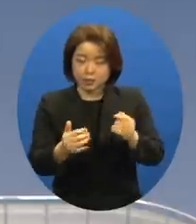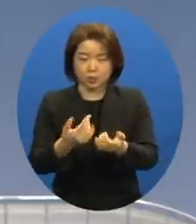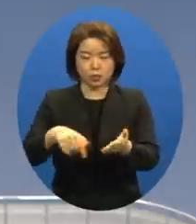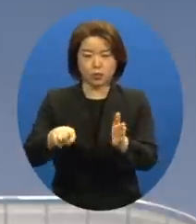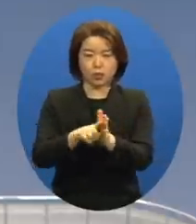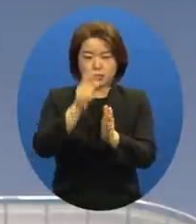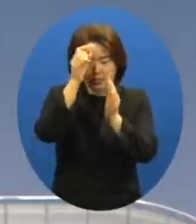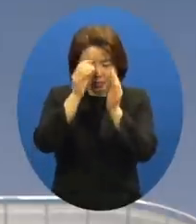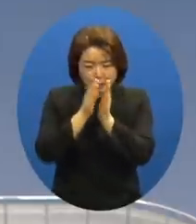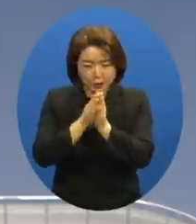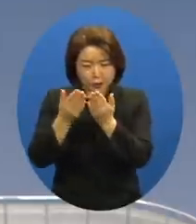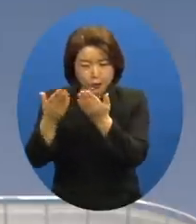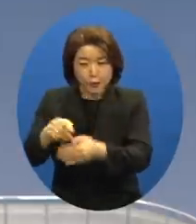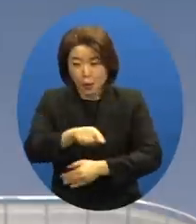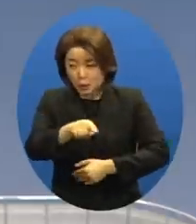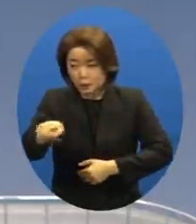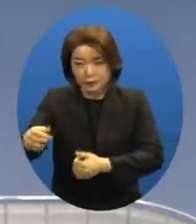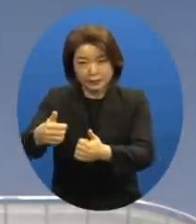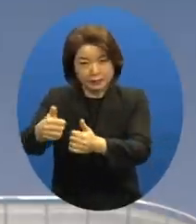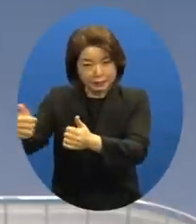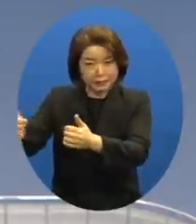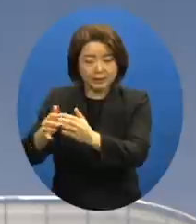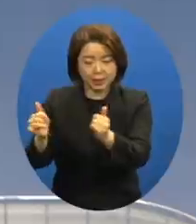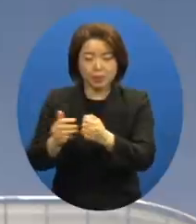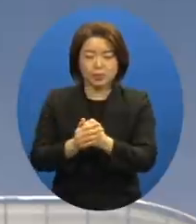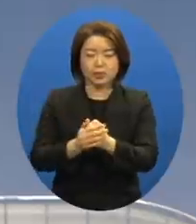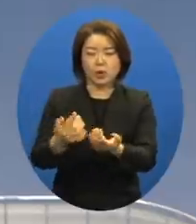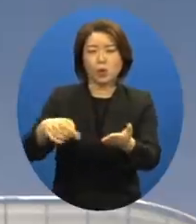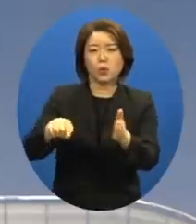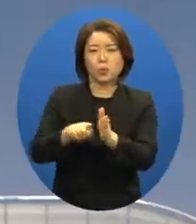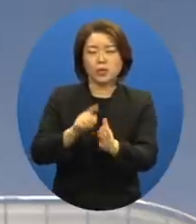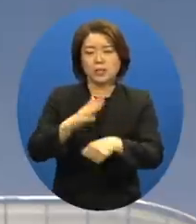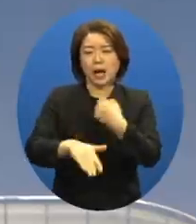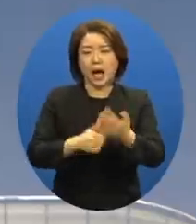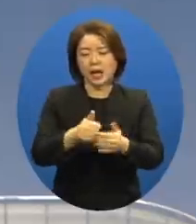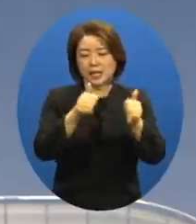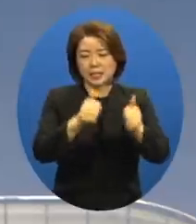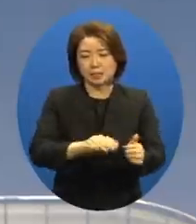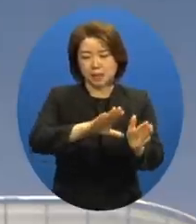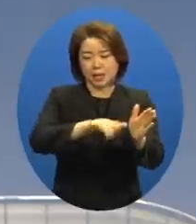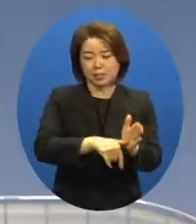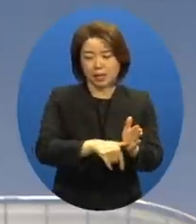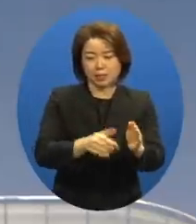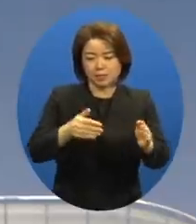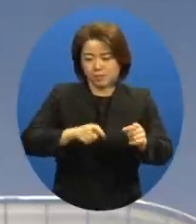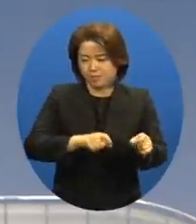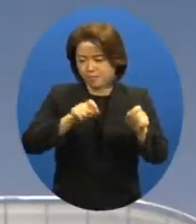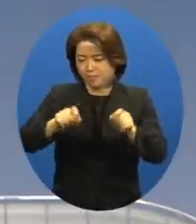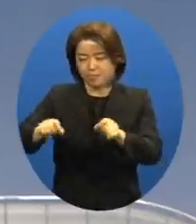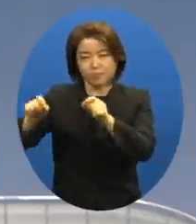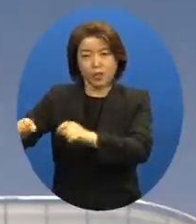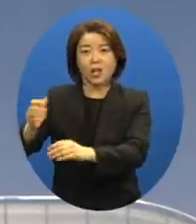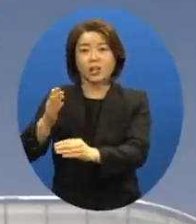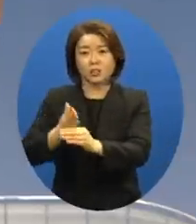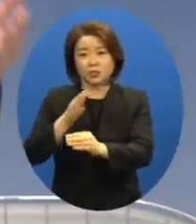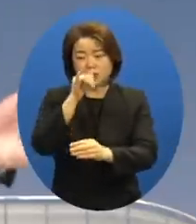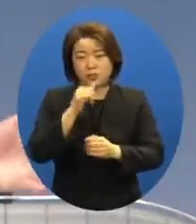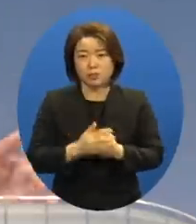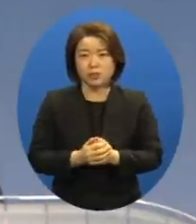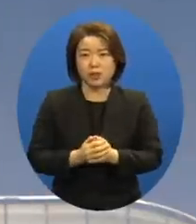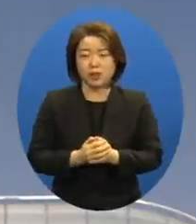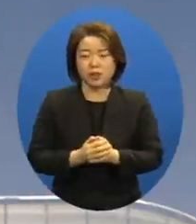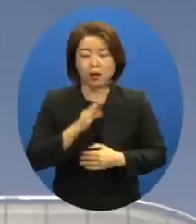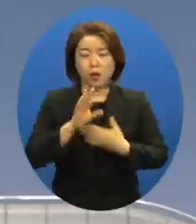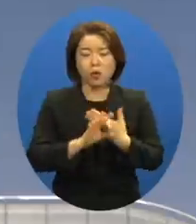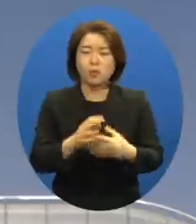기도하는 전도 대상자들 그들을 위해서 하나님의 심판의 때를 뒤로 미루고 계신 거죠 그러면 언제 끝이